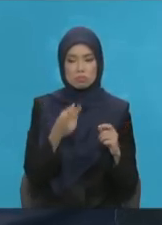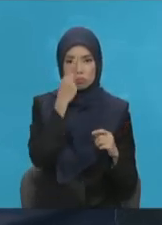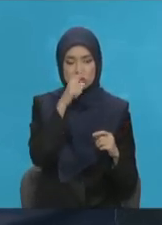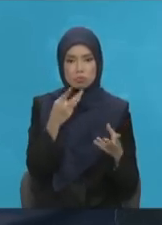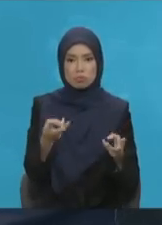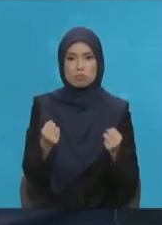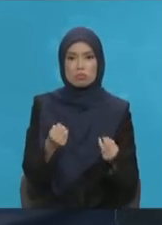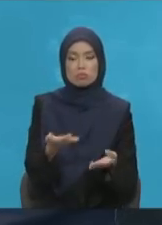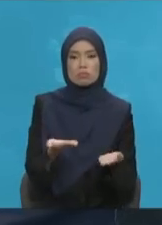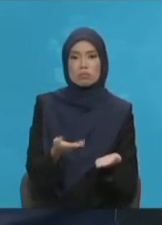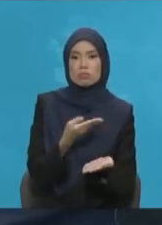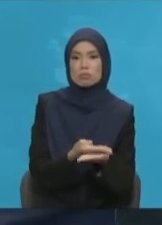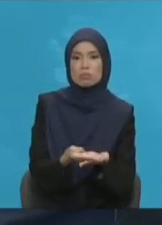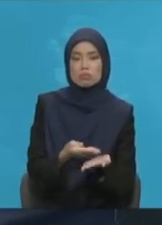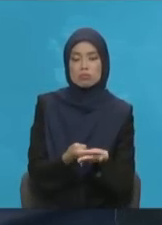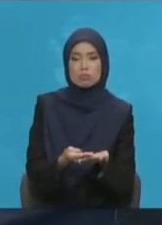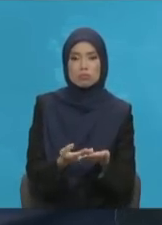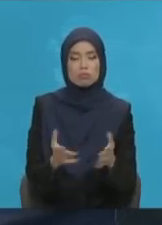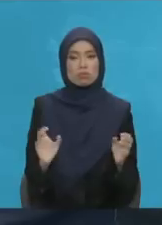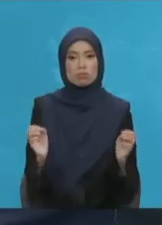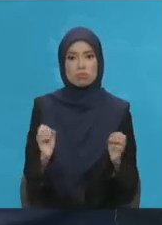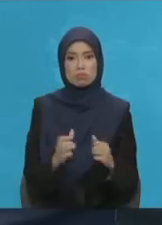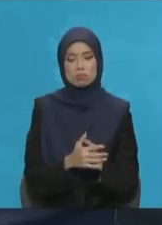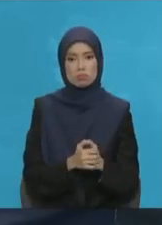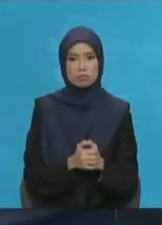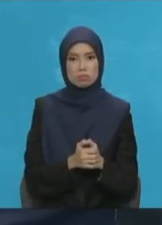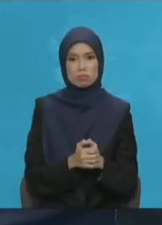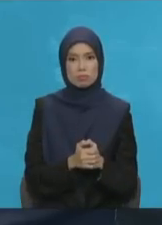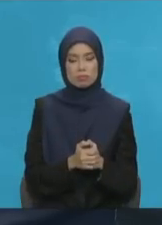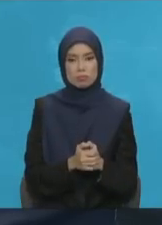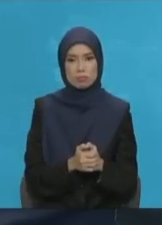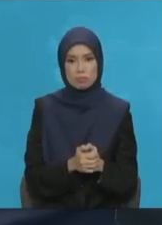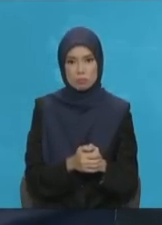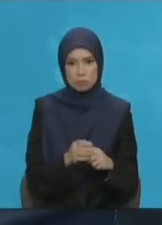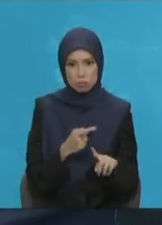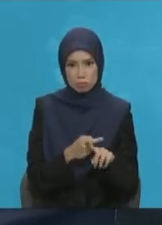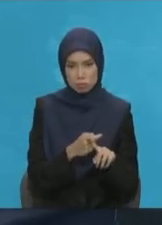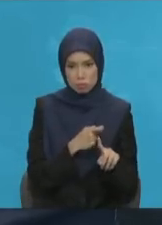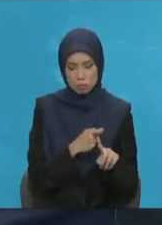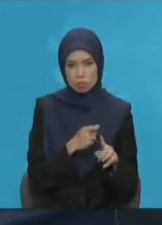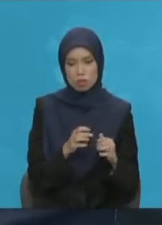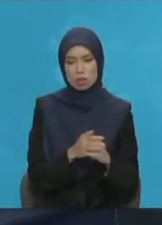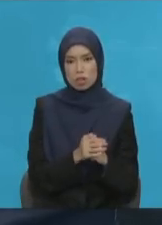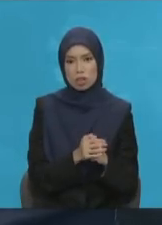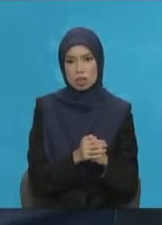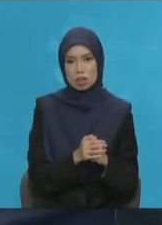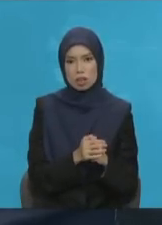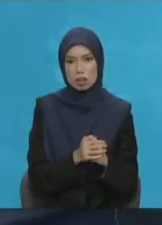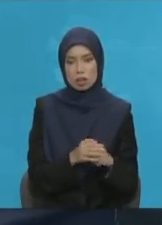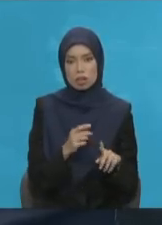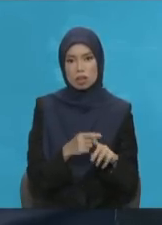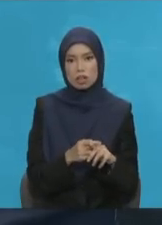bayaran pihak-pihak atau ketegri pelanggan yang tidak dapat